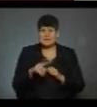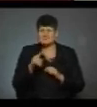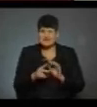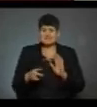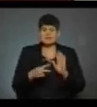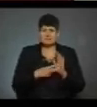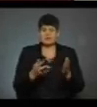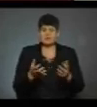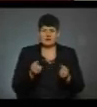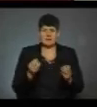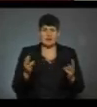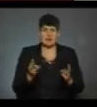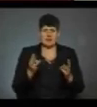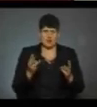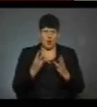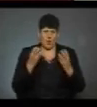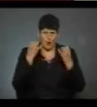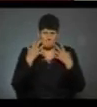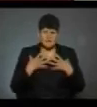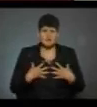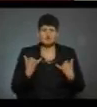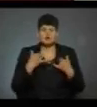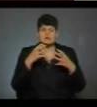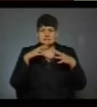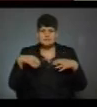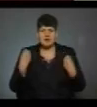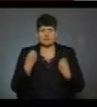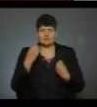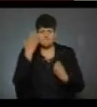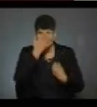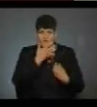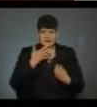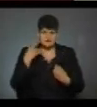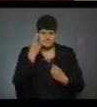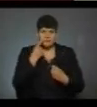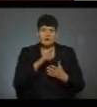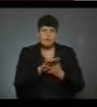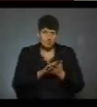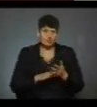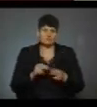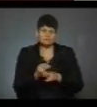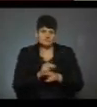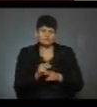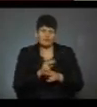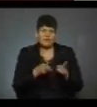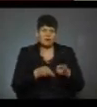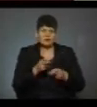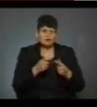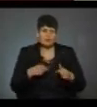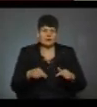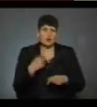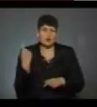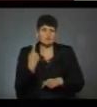отримали опіки під час вибуху газу, сьогодні зняли пов'язки з облич. Вони продовжують лікування в хірургічному відділенні